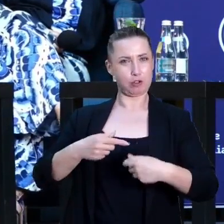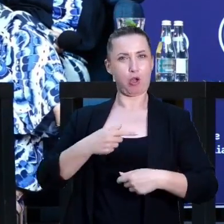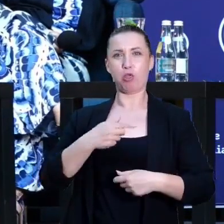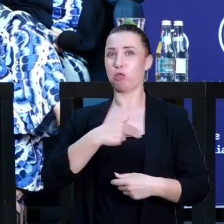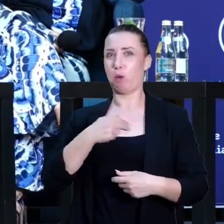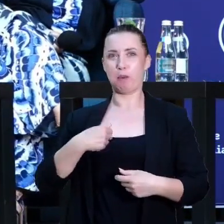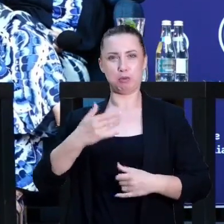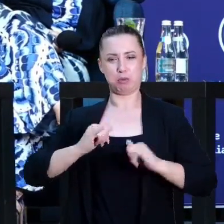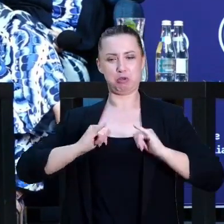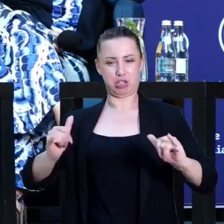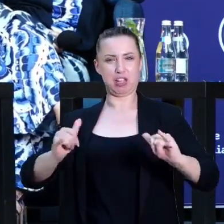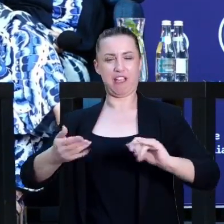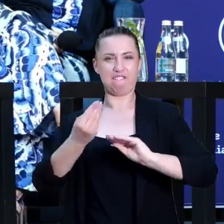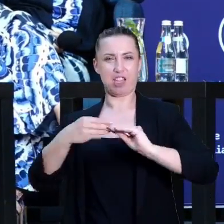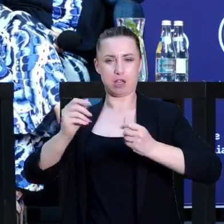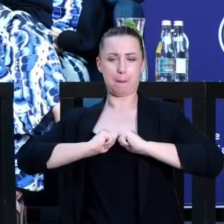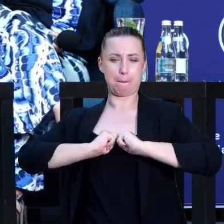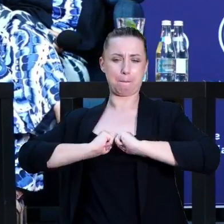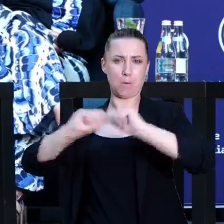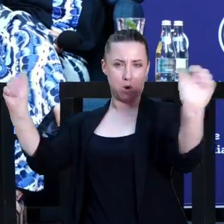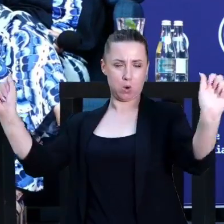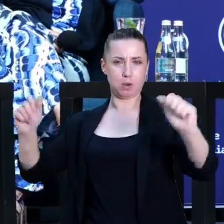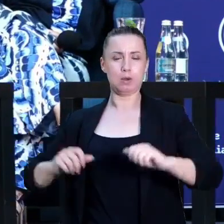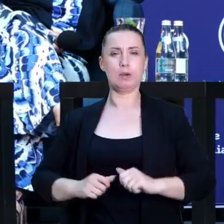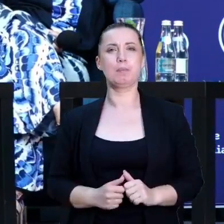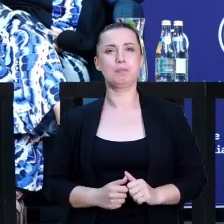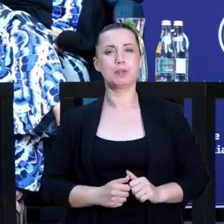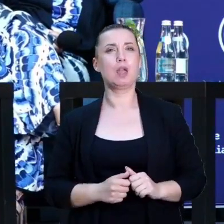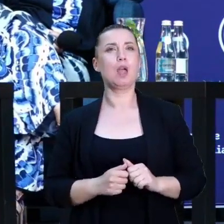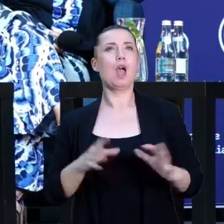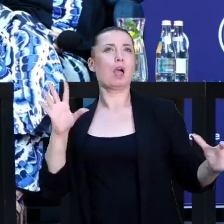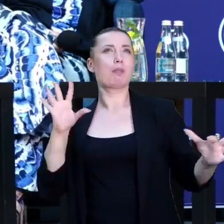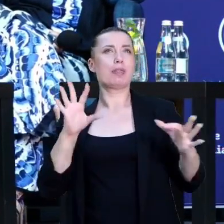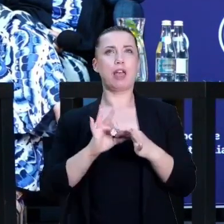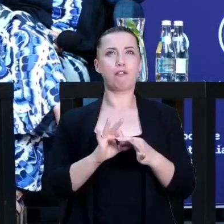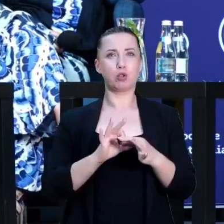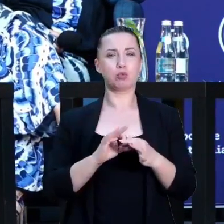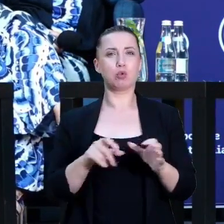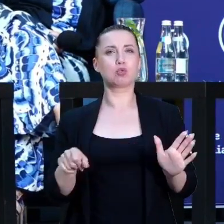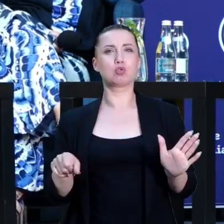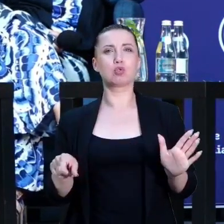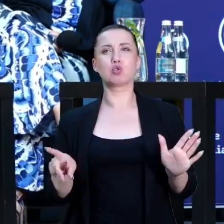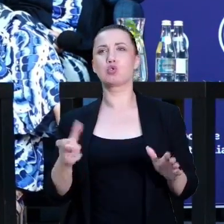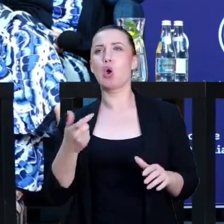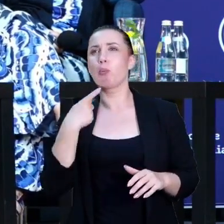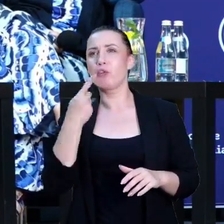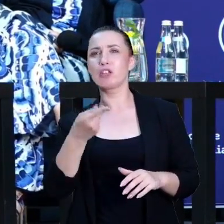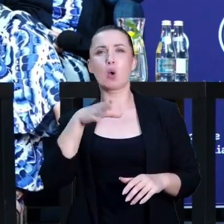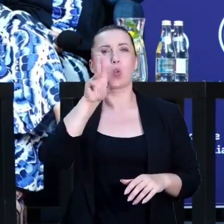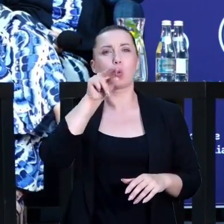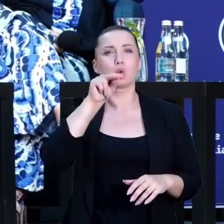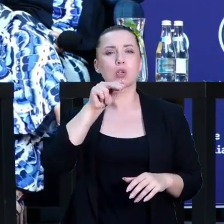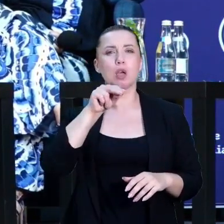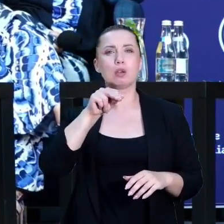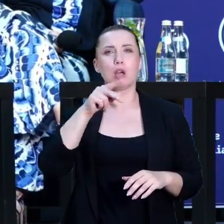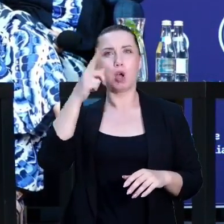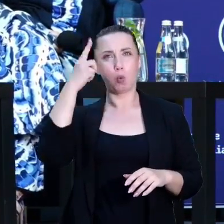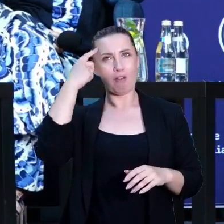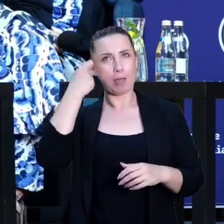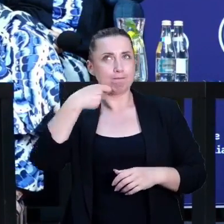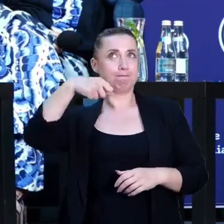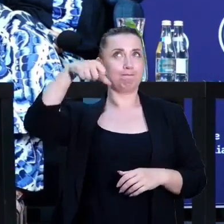ich pokonywaniu. Także nawiązując do tego, co powiedział nam Donald Tusk, podnieśmy